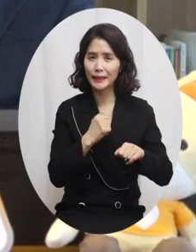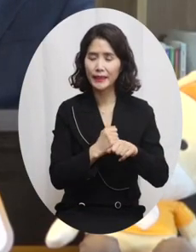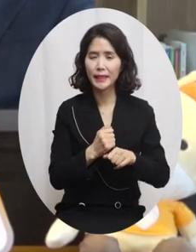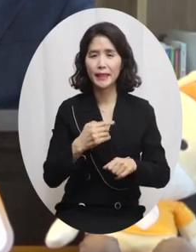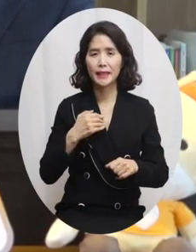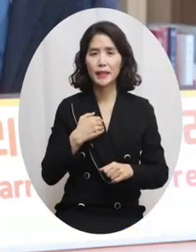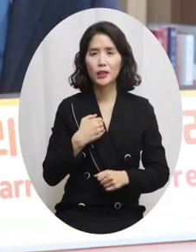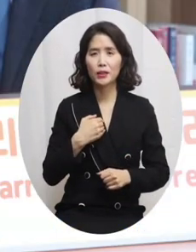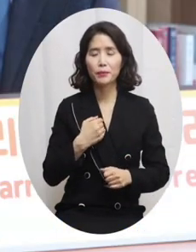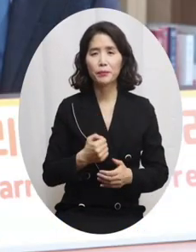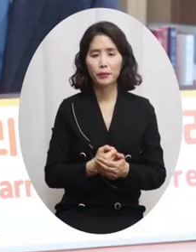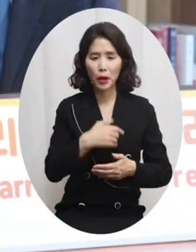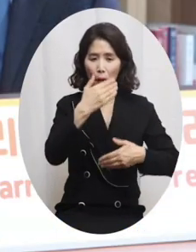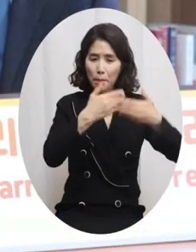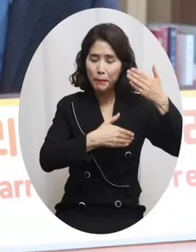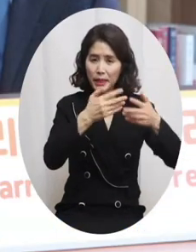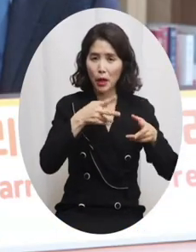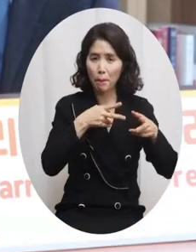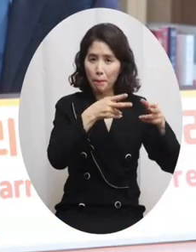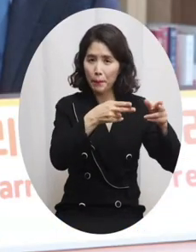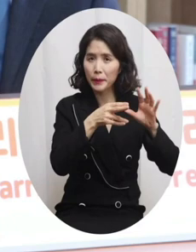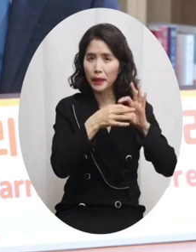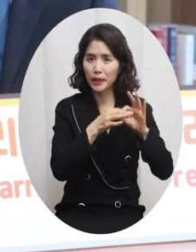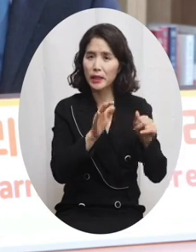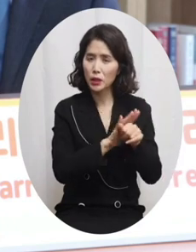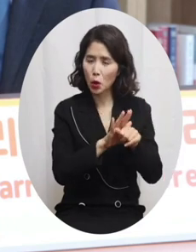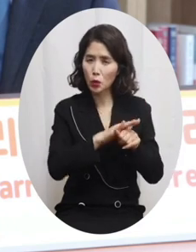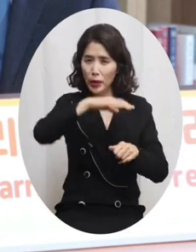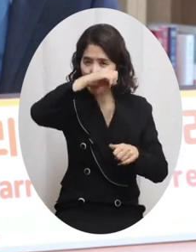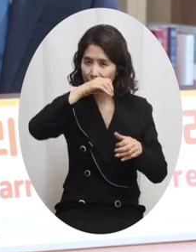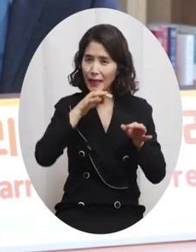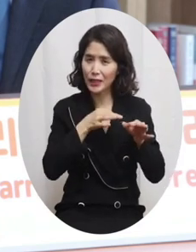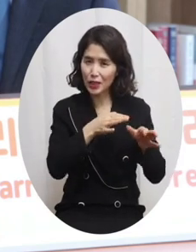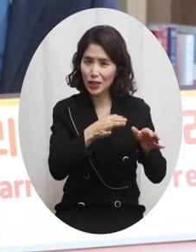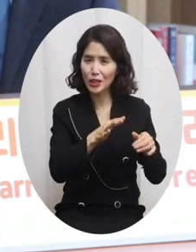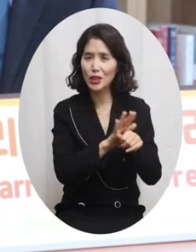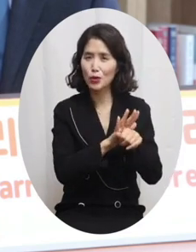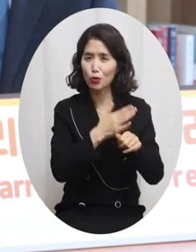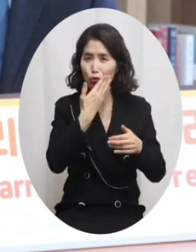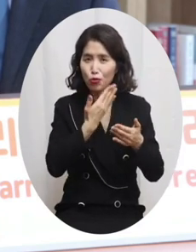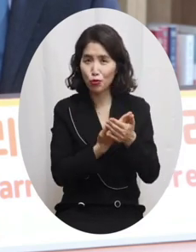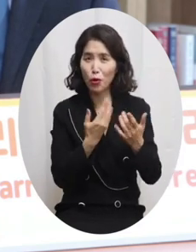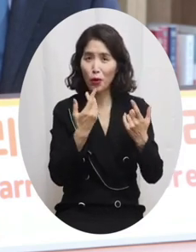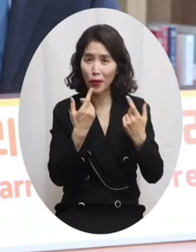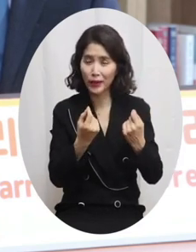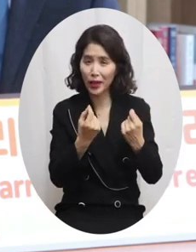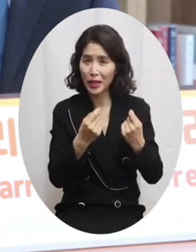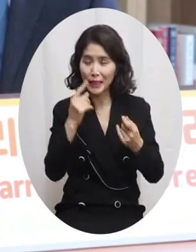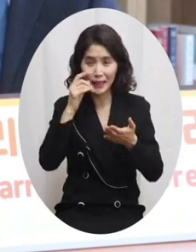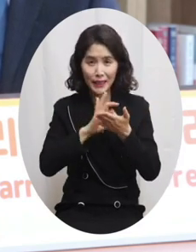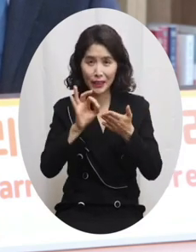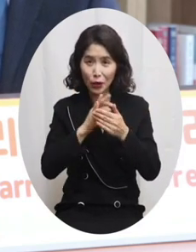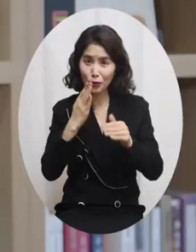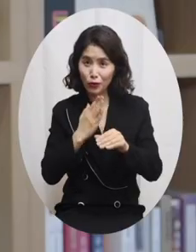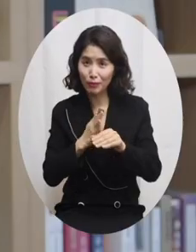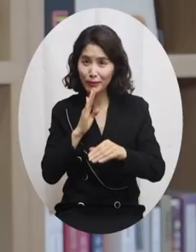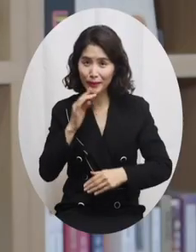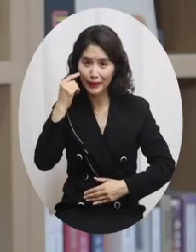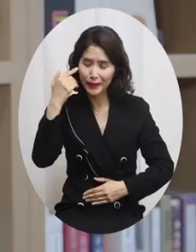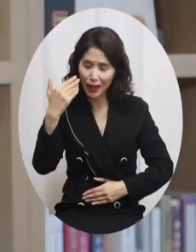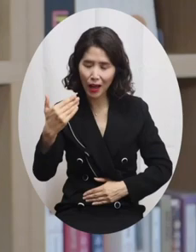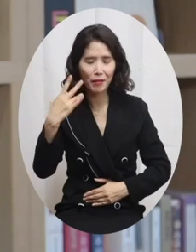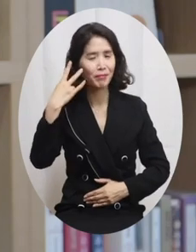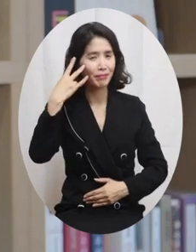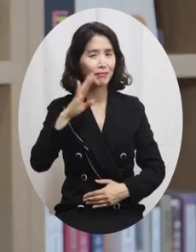1인 미디어에 대한 처우라든가 지원 이런 것들도 상당히 중요할 것 같은데 그쪽도 많이 신경 쓰시고 계시죠? 네, 예,